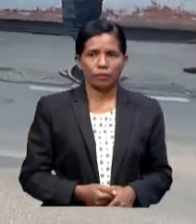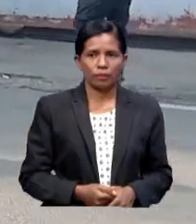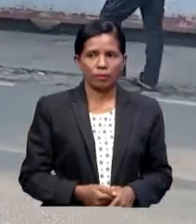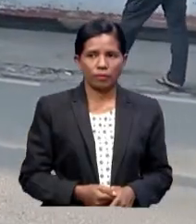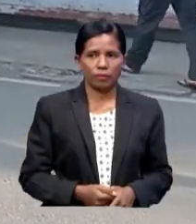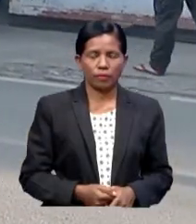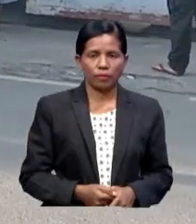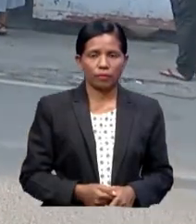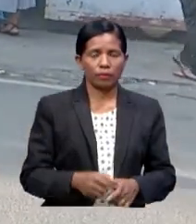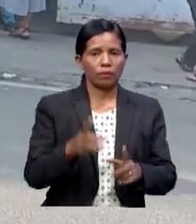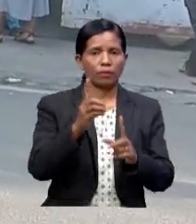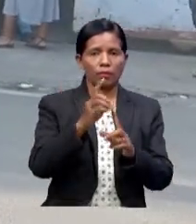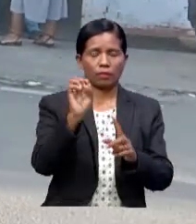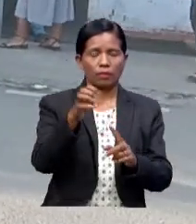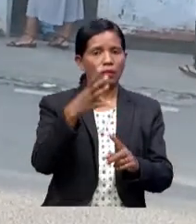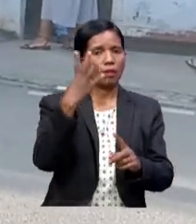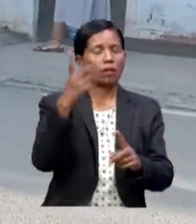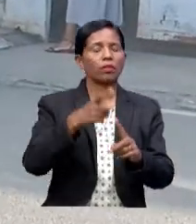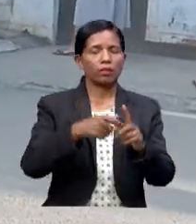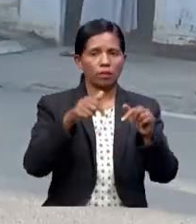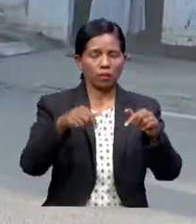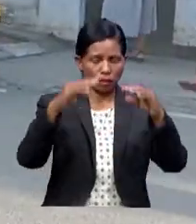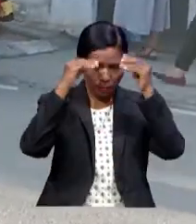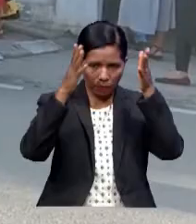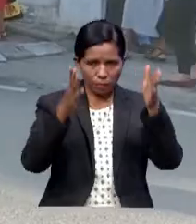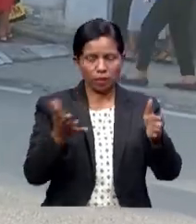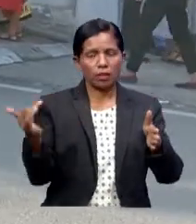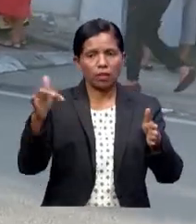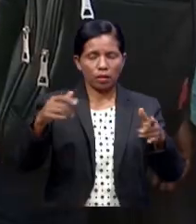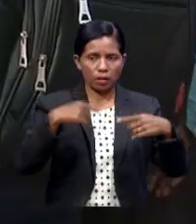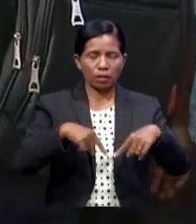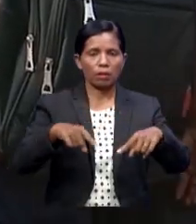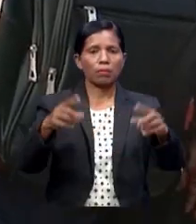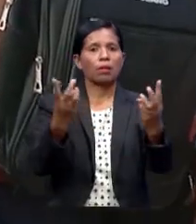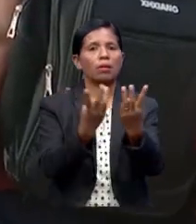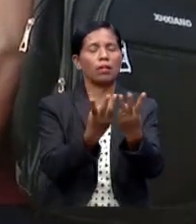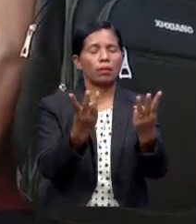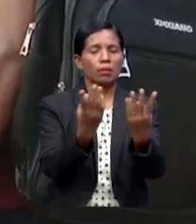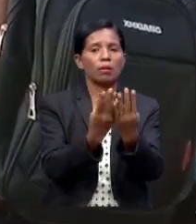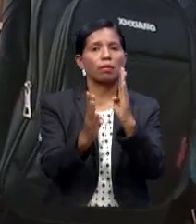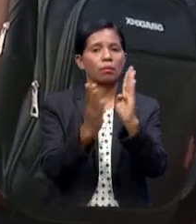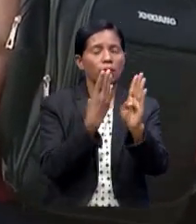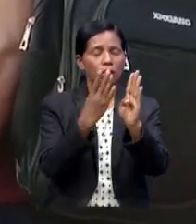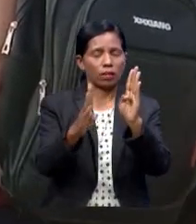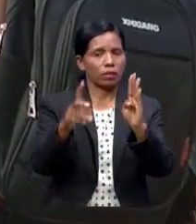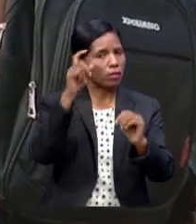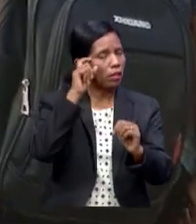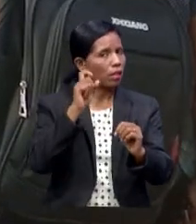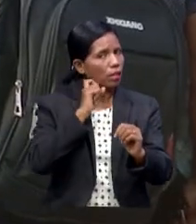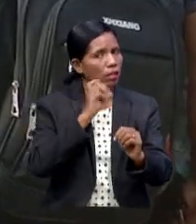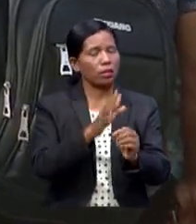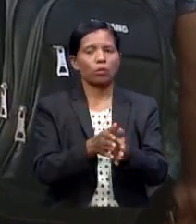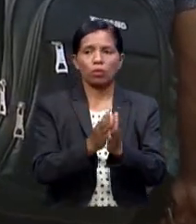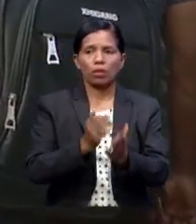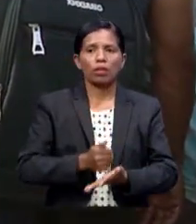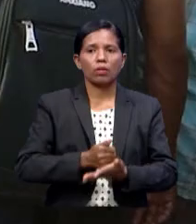I helaran sa nulu resing hat fulane, Profesor Voluntario Sira hakat ba portaun leader nasional kairala sananus maung, hodi husu tolun